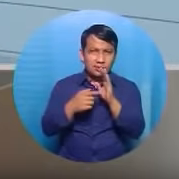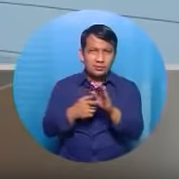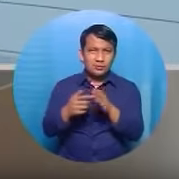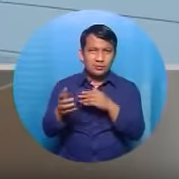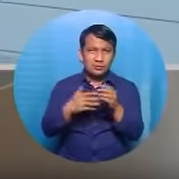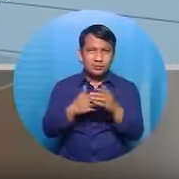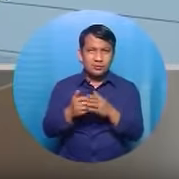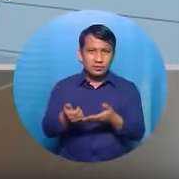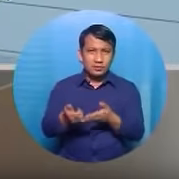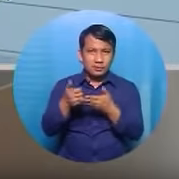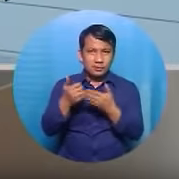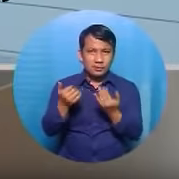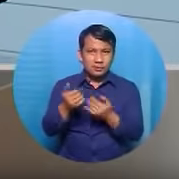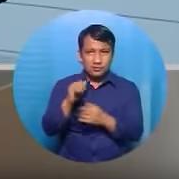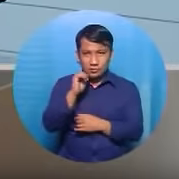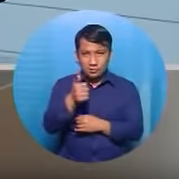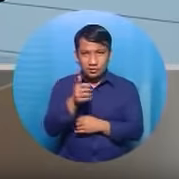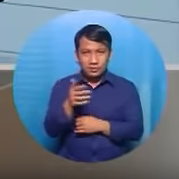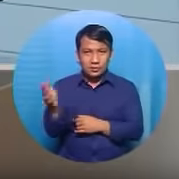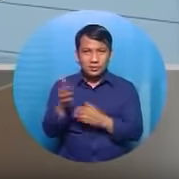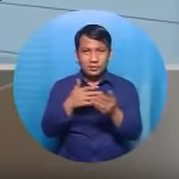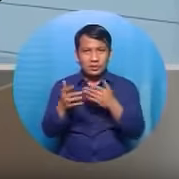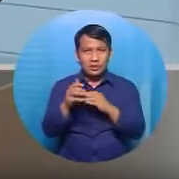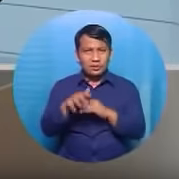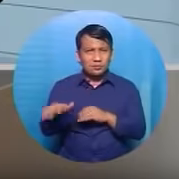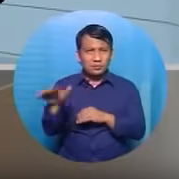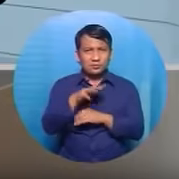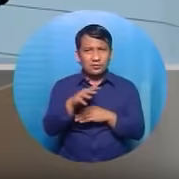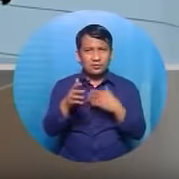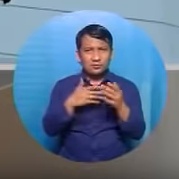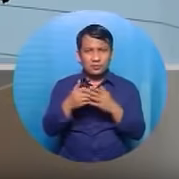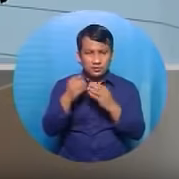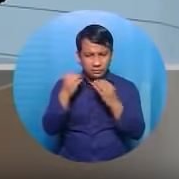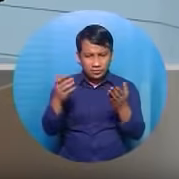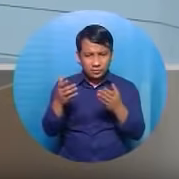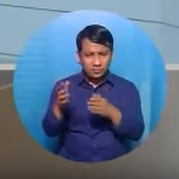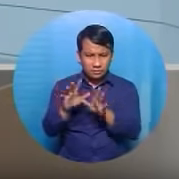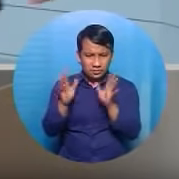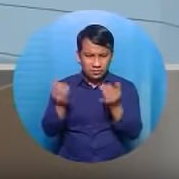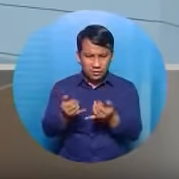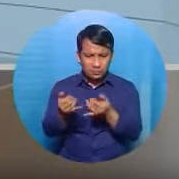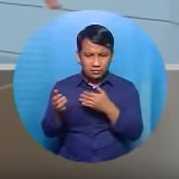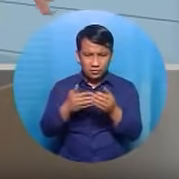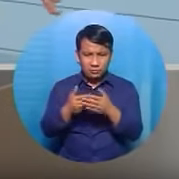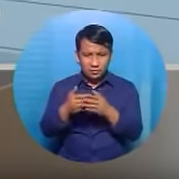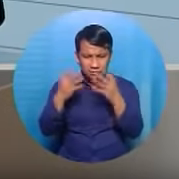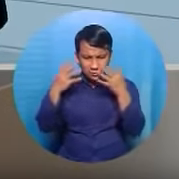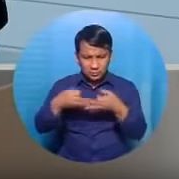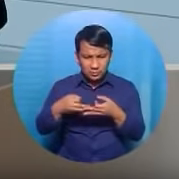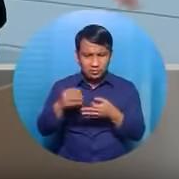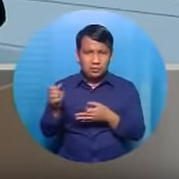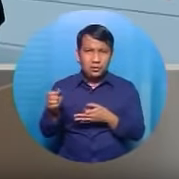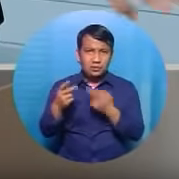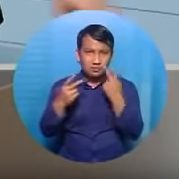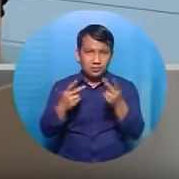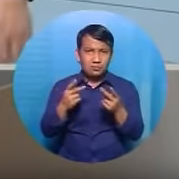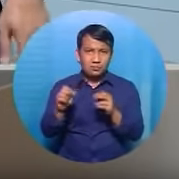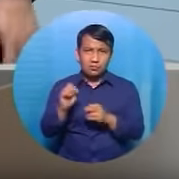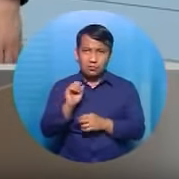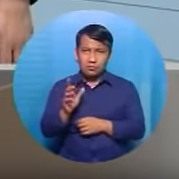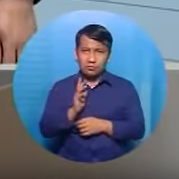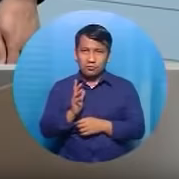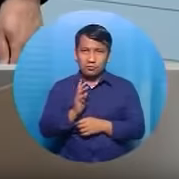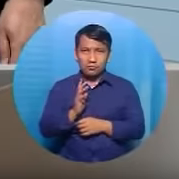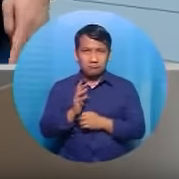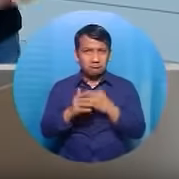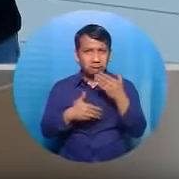gusto nyo ngayon or bukas, schedule namin agad kay Major, and then after kay Major, sa barangay, kung ano na pag-usapan nyo. Kapag nakita ko na talagang wala ng